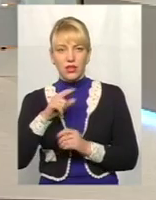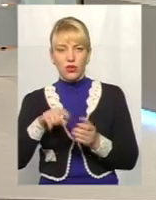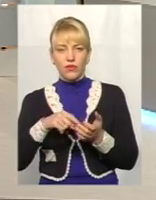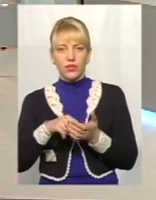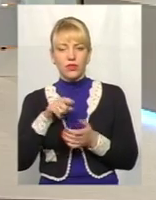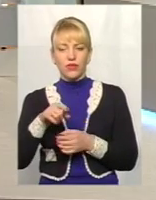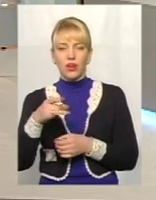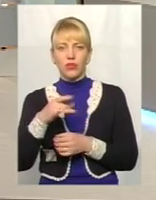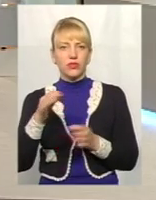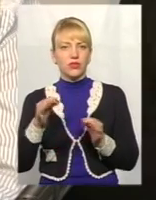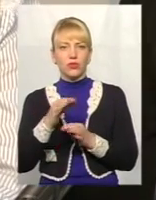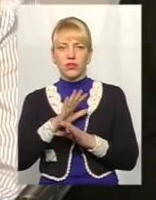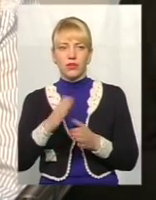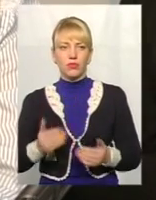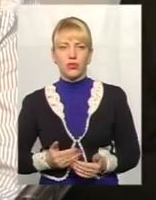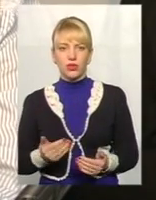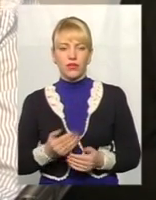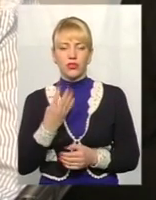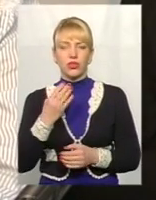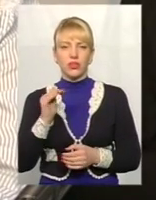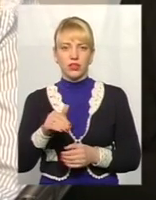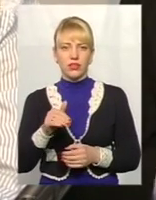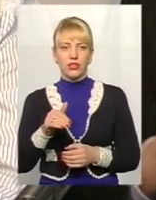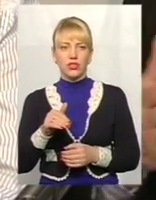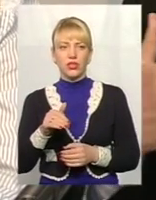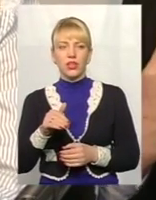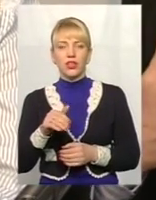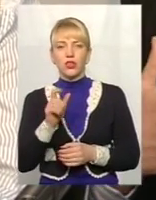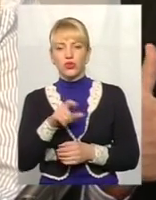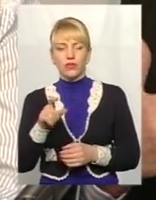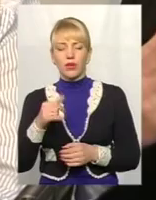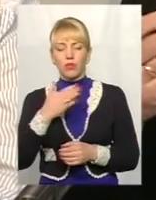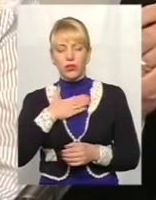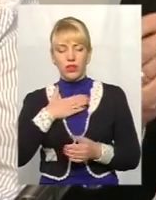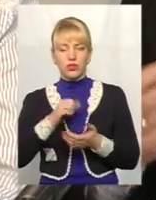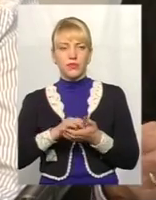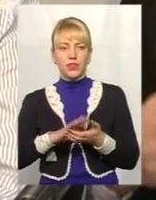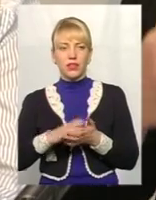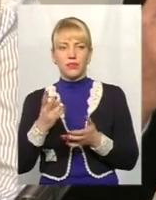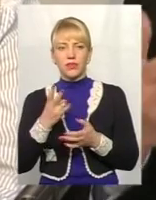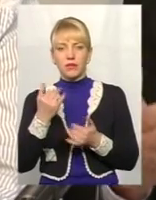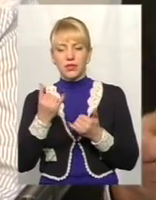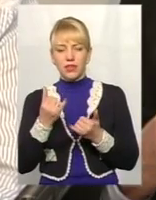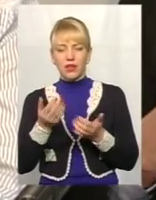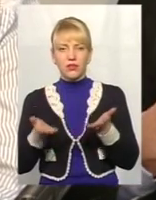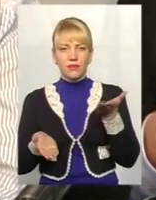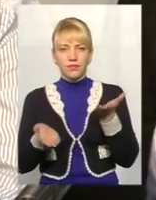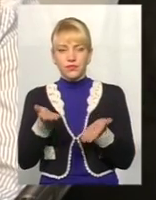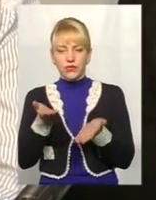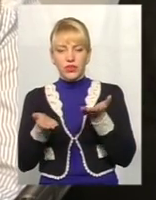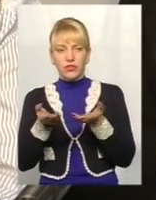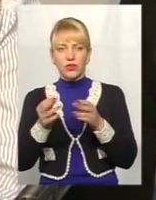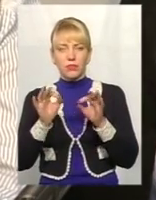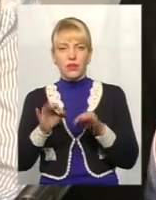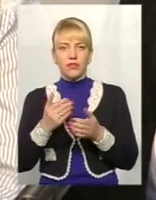районі ніколи не проживало 4 тисячі чоловік. То по нашим даним, потрібно зараз вирівнювати правду,